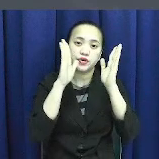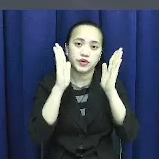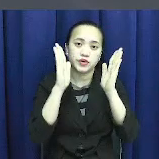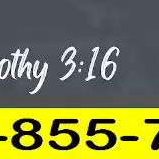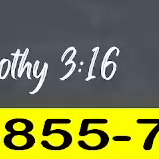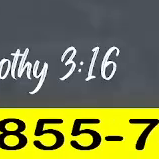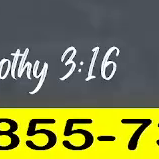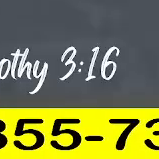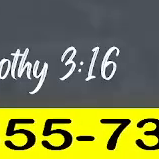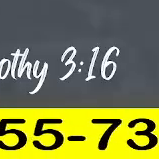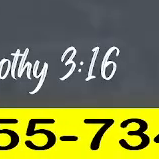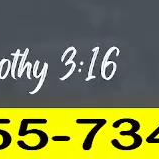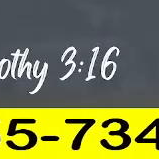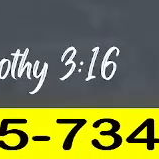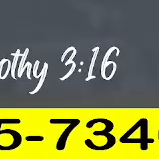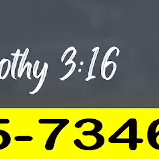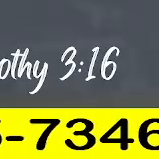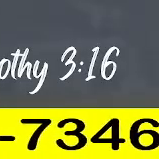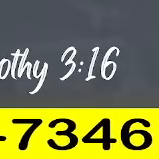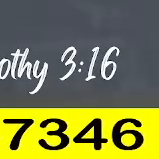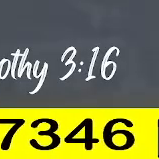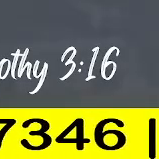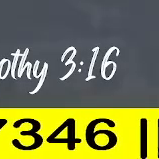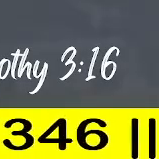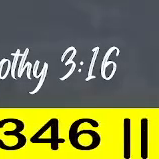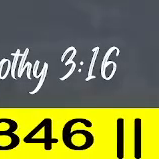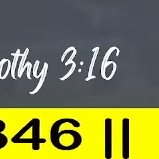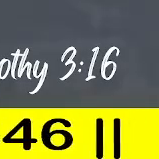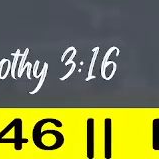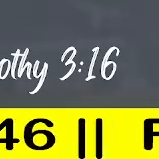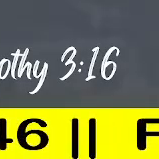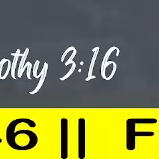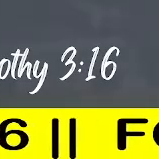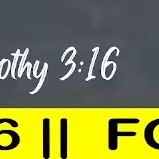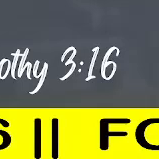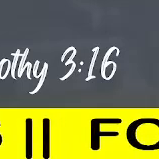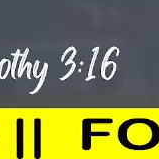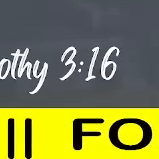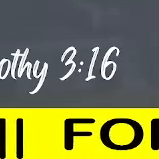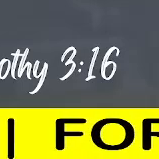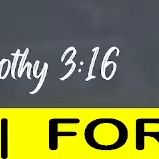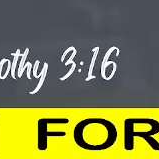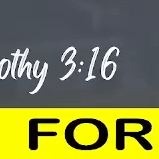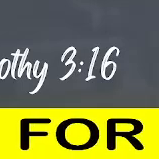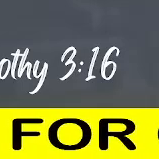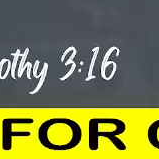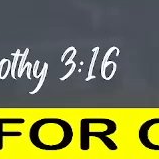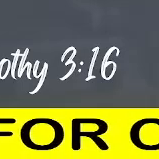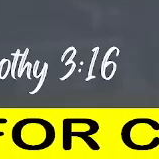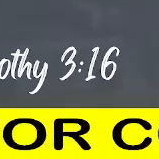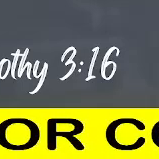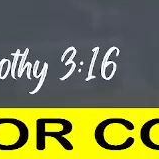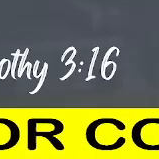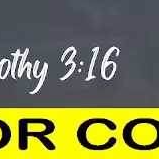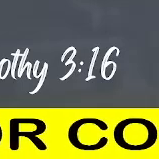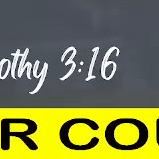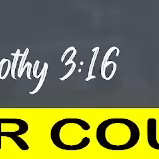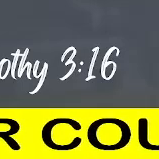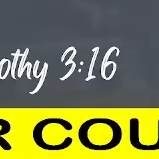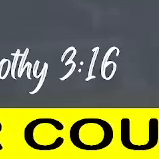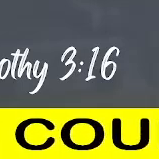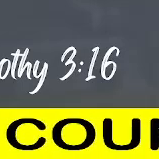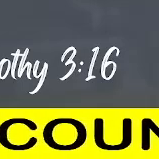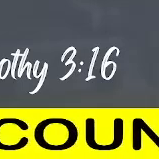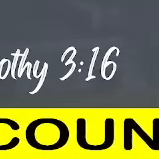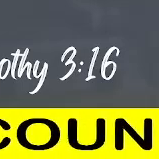po kumukuha ng priest. At mula sa mga priest, dyan po kumukuha ng high priest.